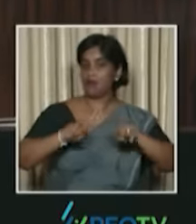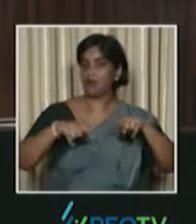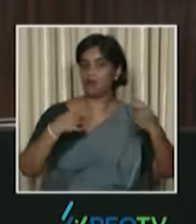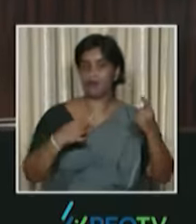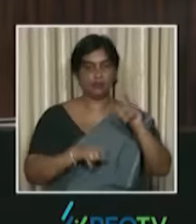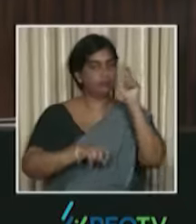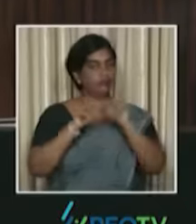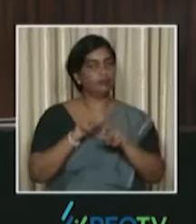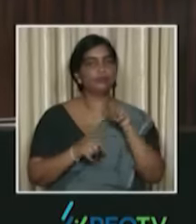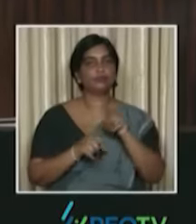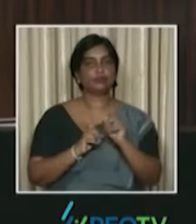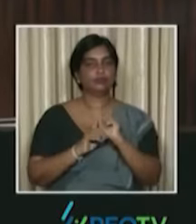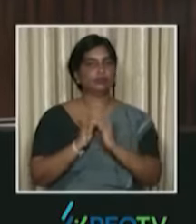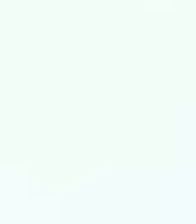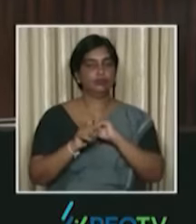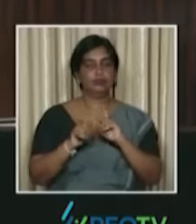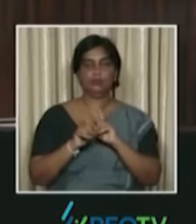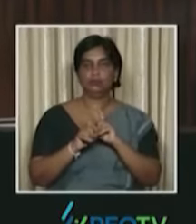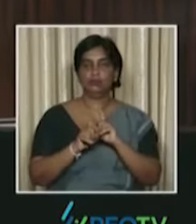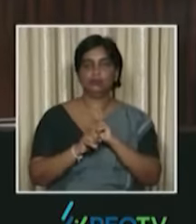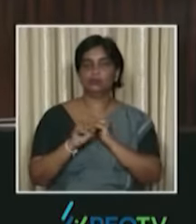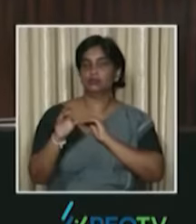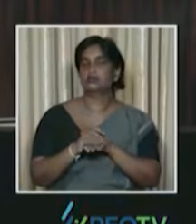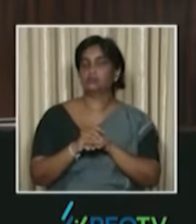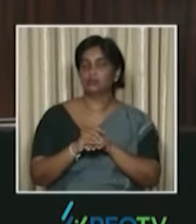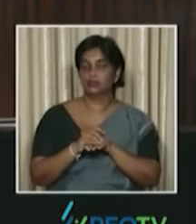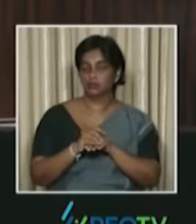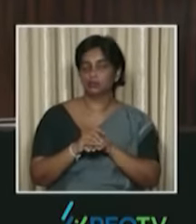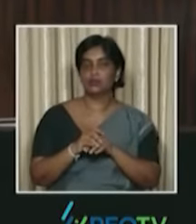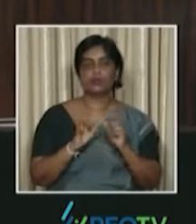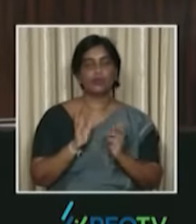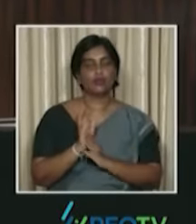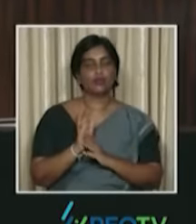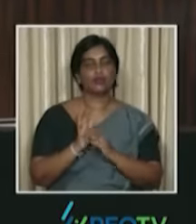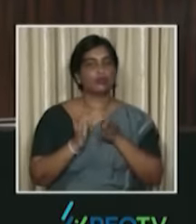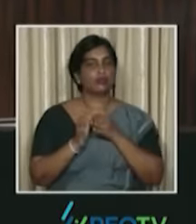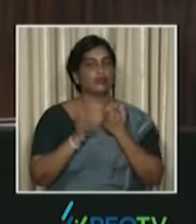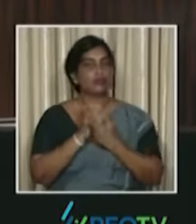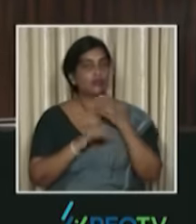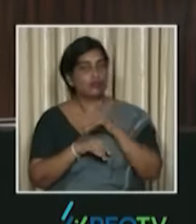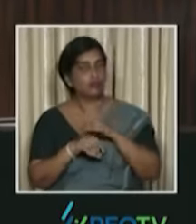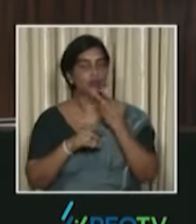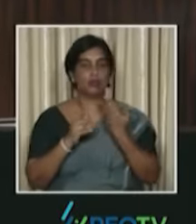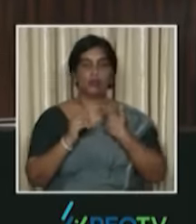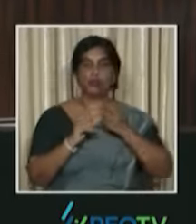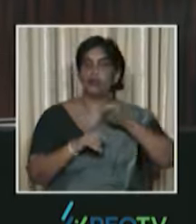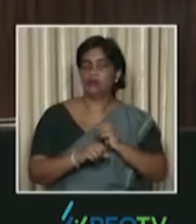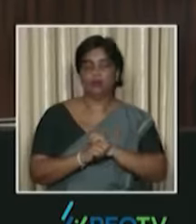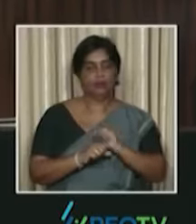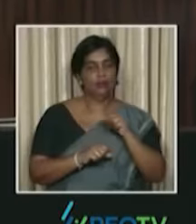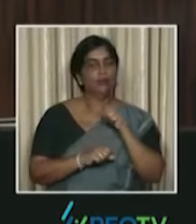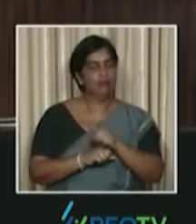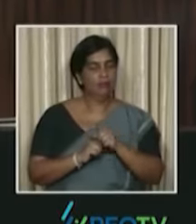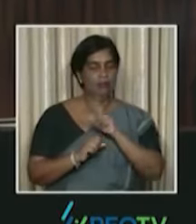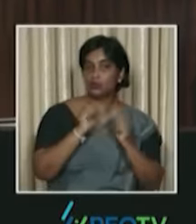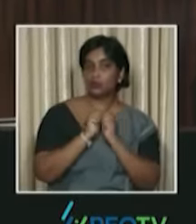බාහිර පුද්ගලයෙකුට එම කාරක සභා රැස්වීමේ පැවැත්වීම අවස්ථාව කාරක සභා කාමරවලට පැමිණීමට හෝ කිසිදු අවසරයක් නොමැති බවත්